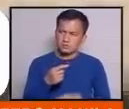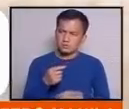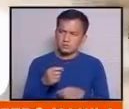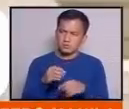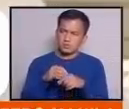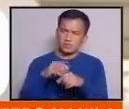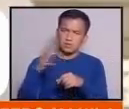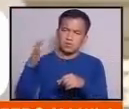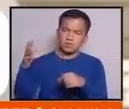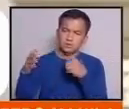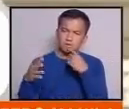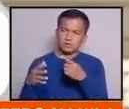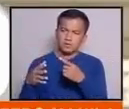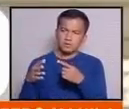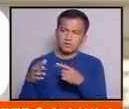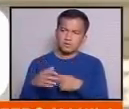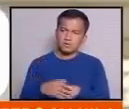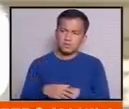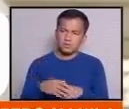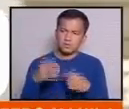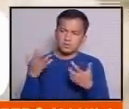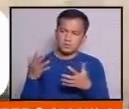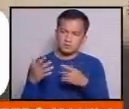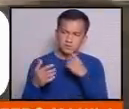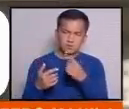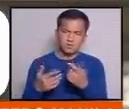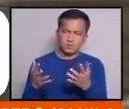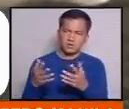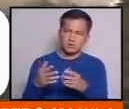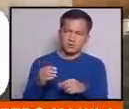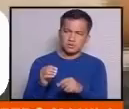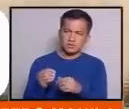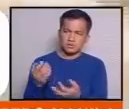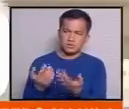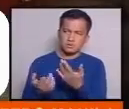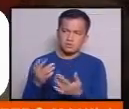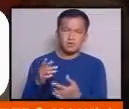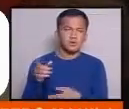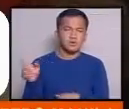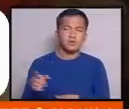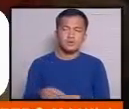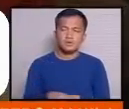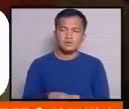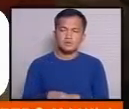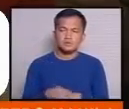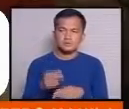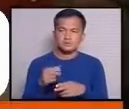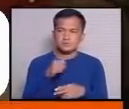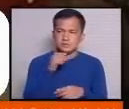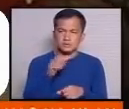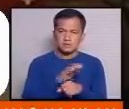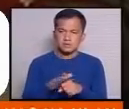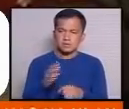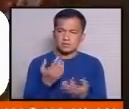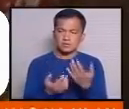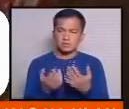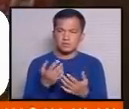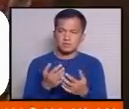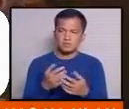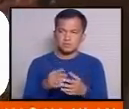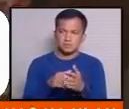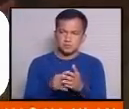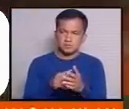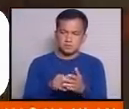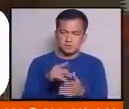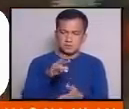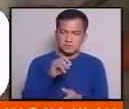usok. Sabi nila, wala yan. Sabi ko, hindi, sunog sa DM. Hindi rin sumapat ang ulan, pati ang mahinang